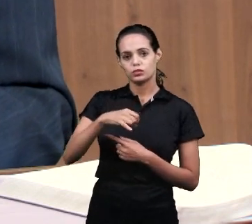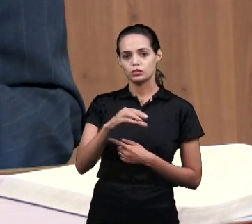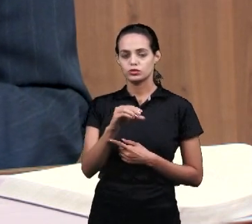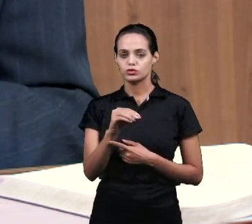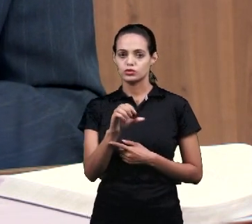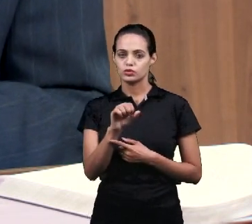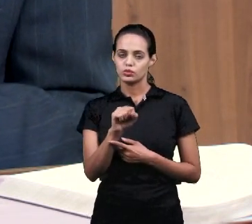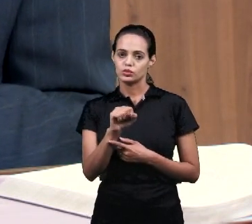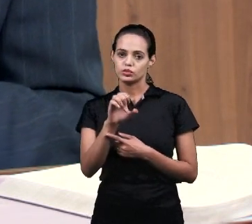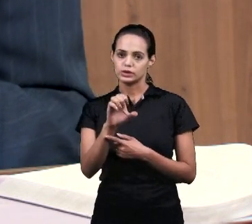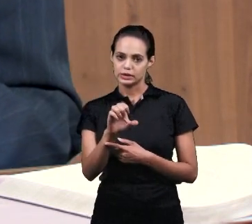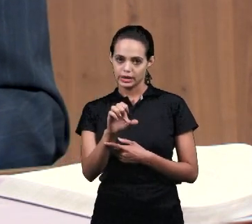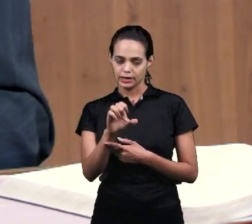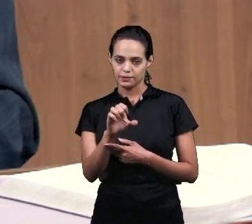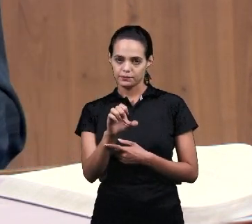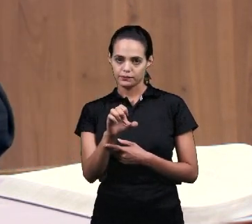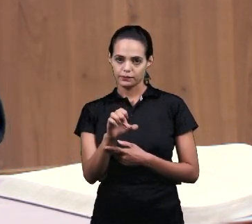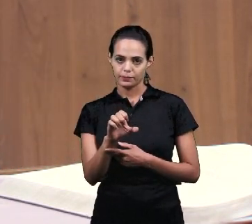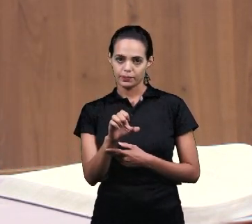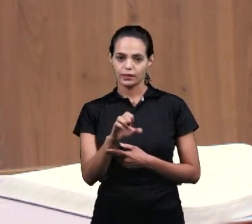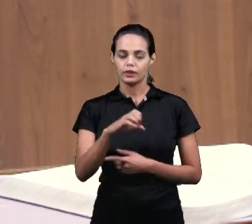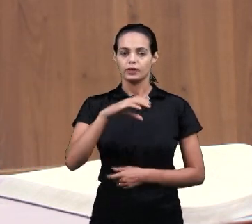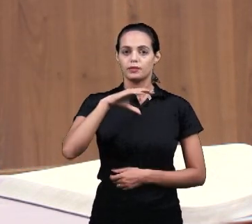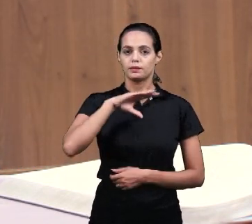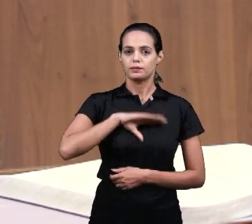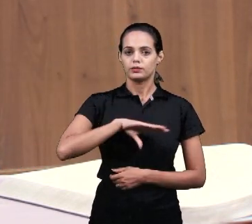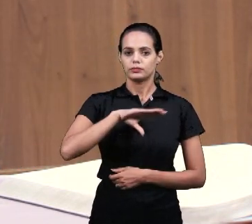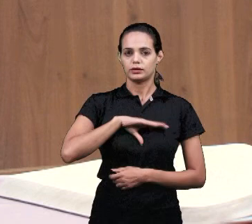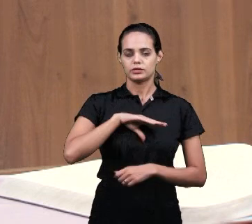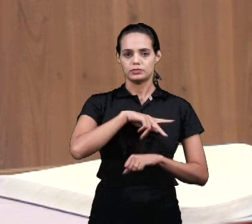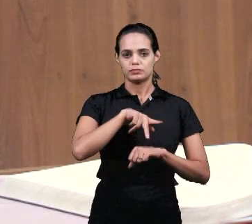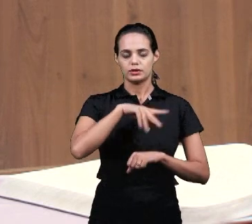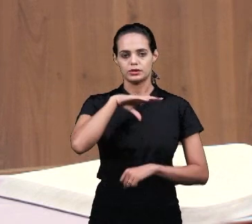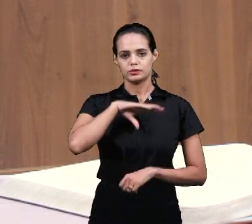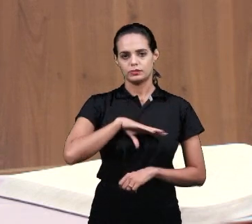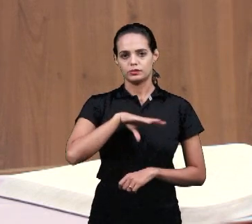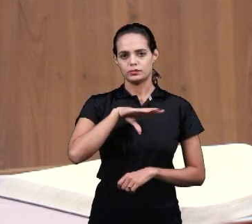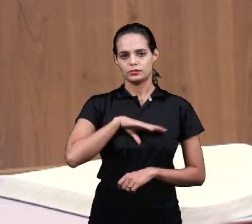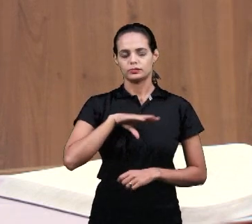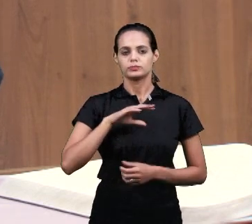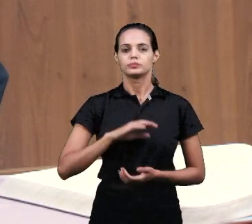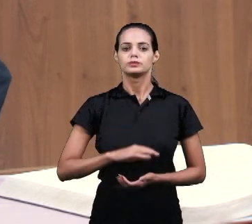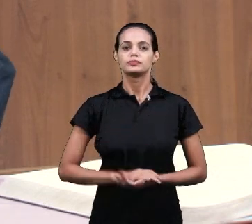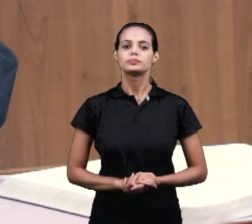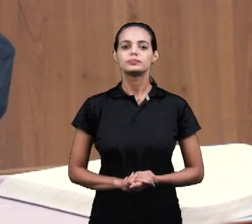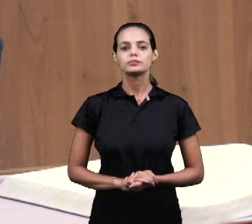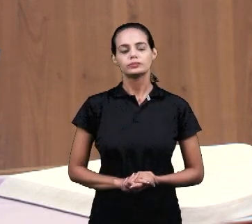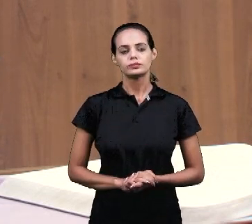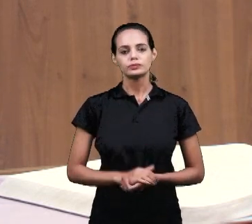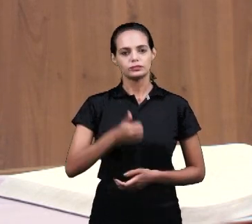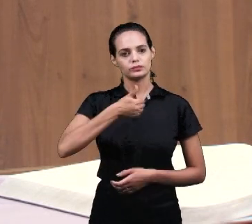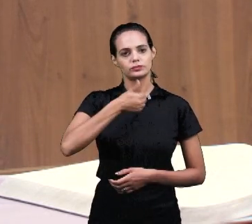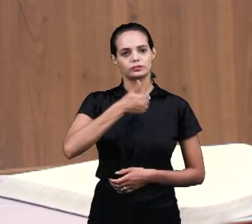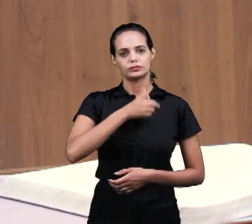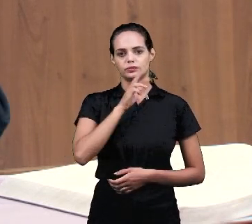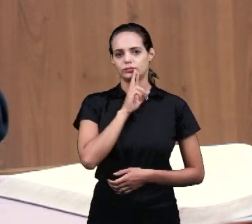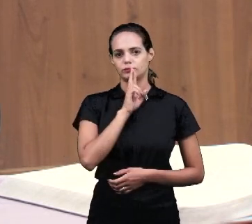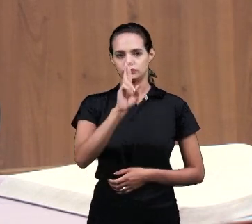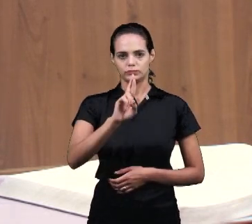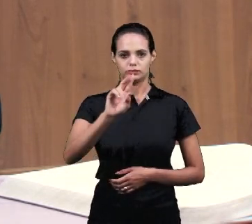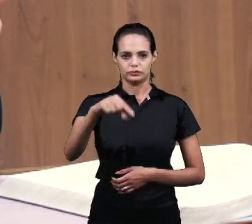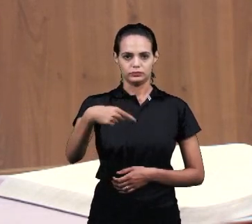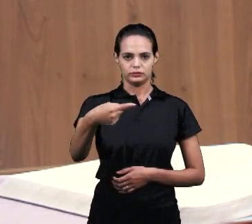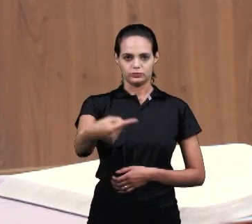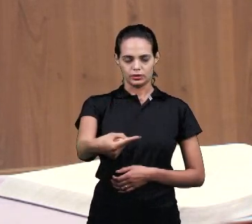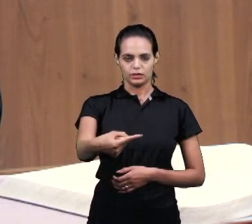Portugal, à Lisbonne, l'église de Carregados, à Lisbonne. Il va apporter une première réponse et ensuite nous passerons à l'état